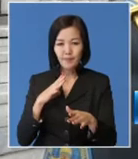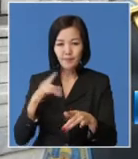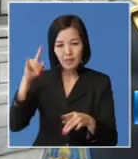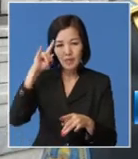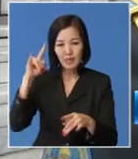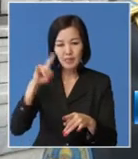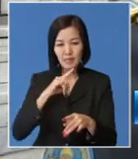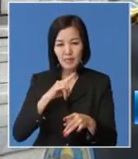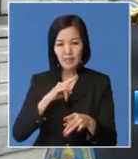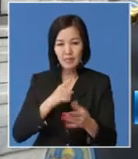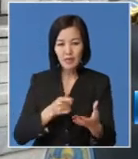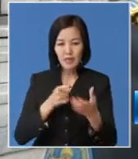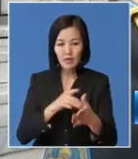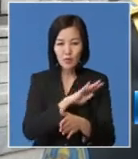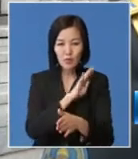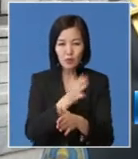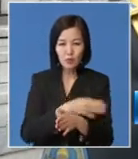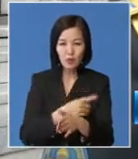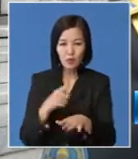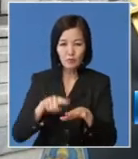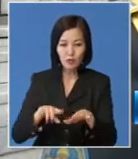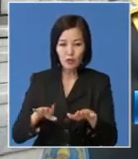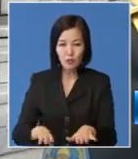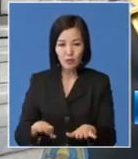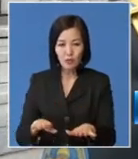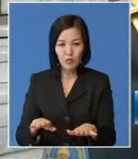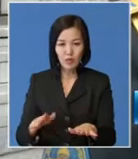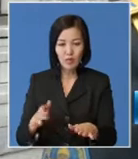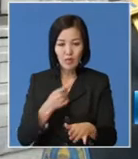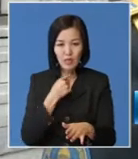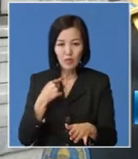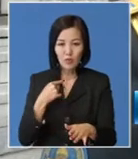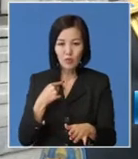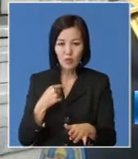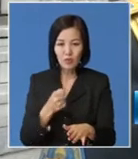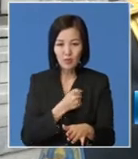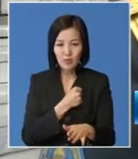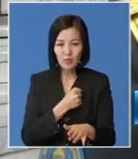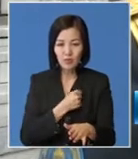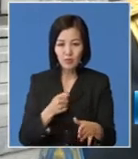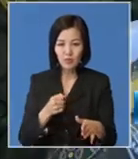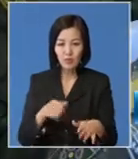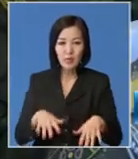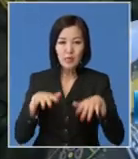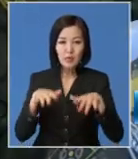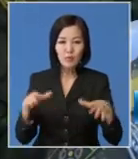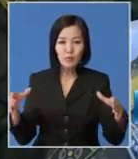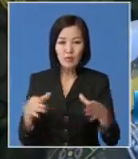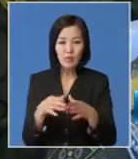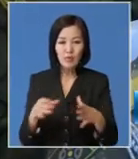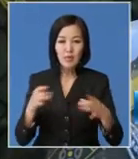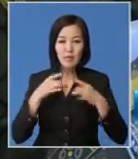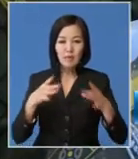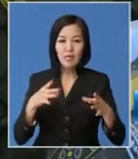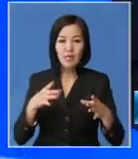Қазақстан қарулы күштерінің арасында бірінші орында жүрген осы Талдықорған гарнизон десанттық шабуылдау бригадасы. Мерекеде